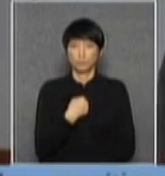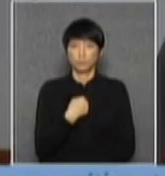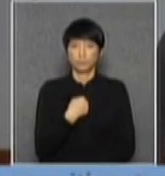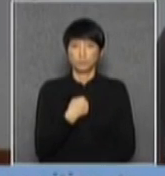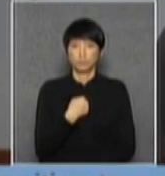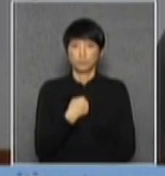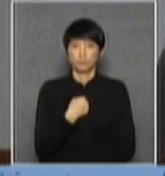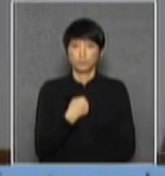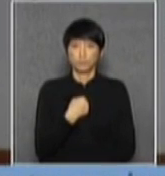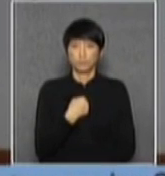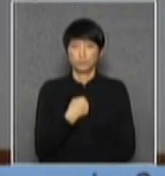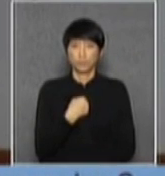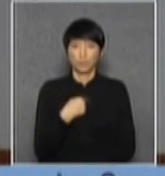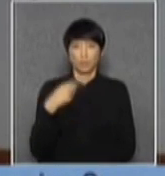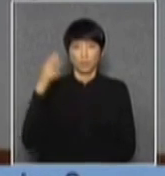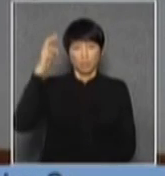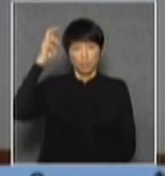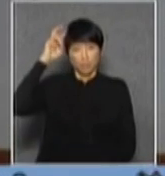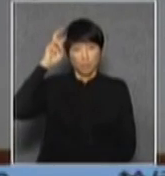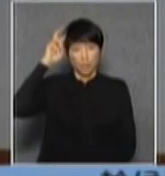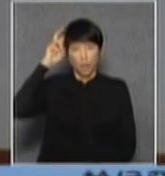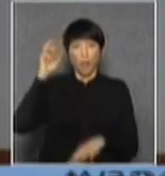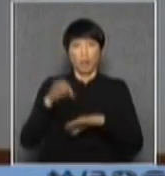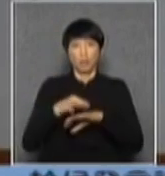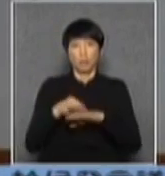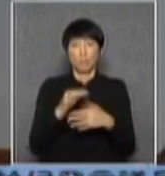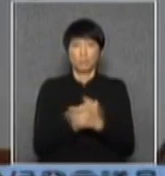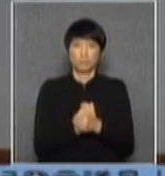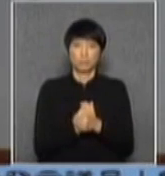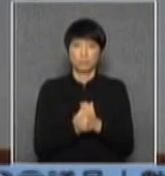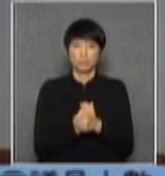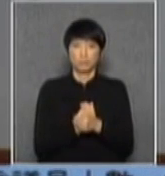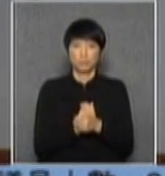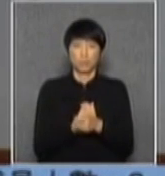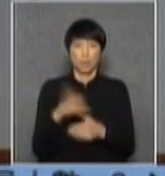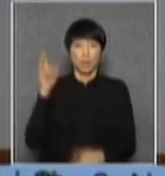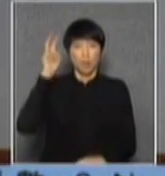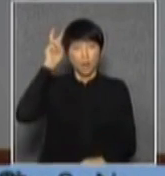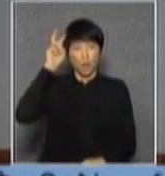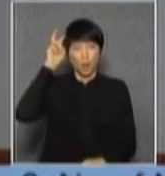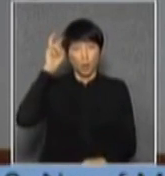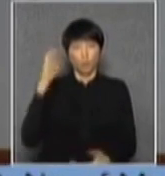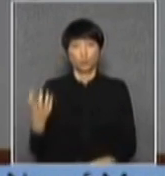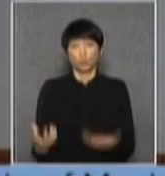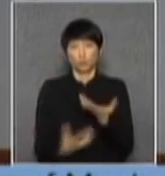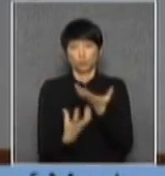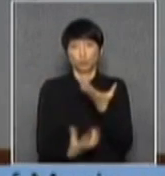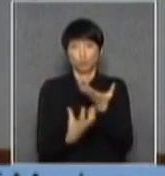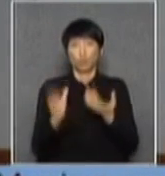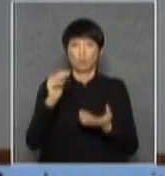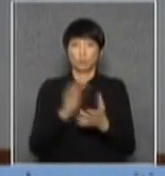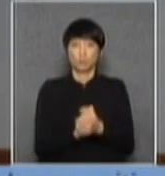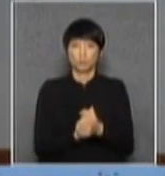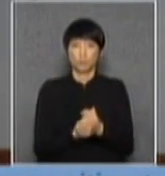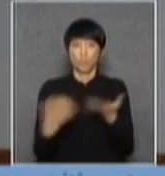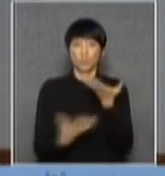一嚿黑金子嚟嘅，係碳，係一嚿煤嚟嘅，燒得嘅，係咪？你燒